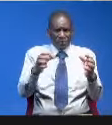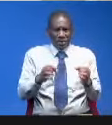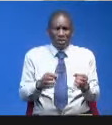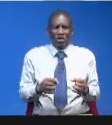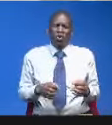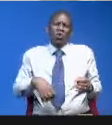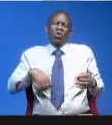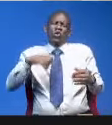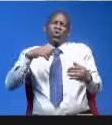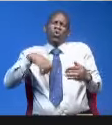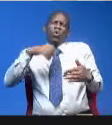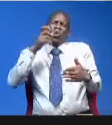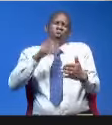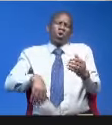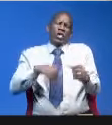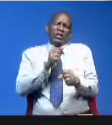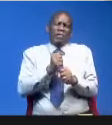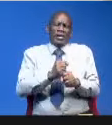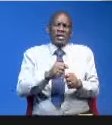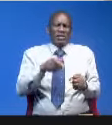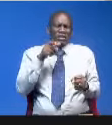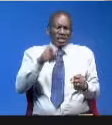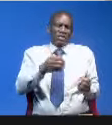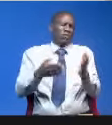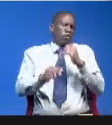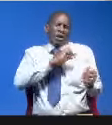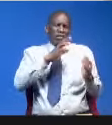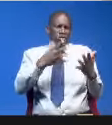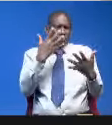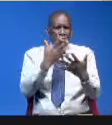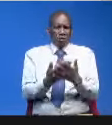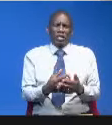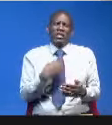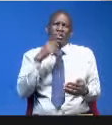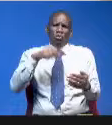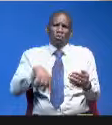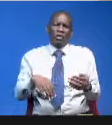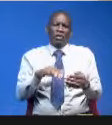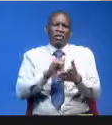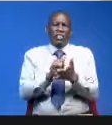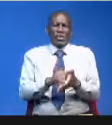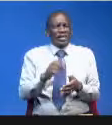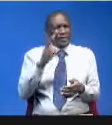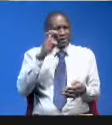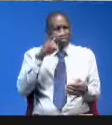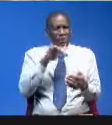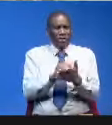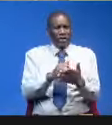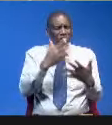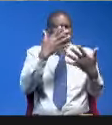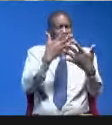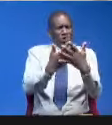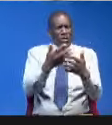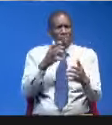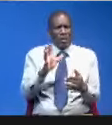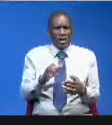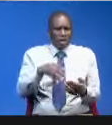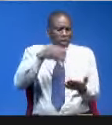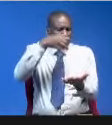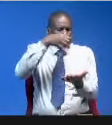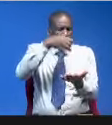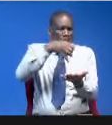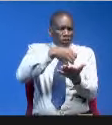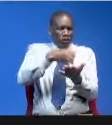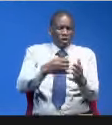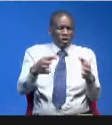kipi kilichomponza Waititu? Madai yake ni kwamba anashuku kuwa kukamatwa kwake kuna uhusiana na